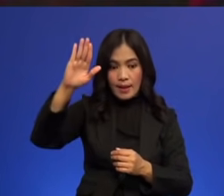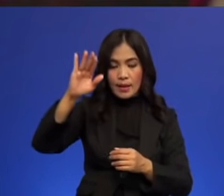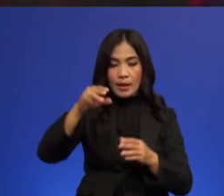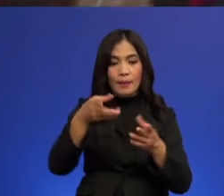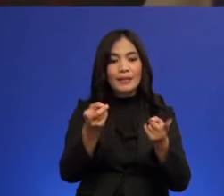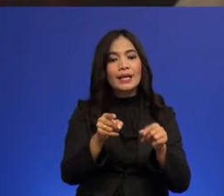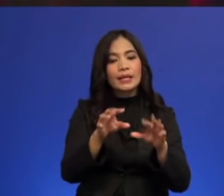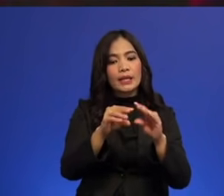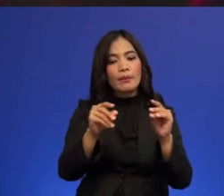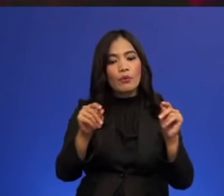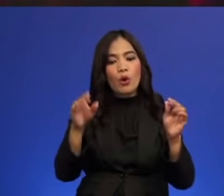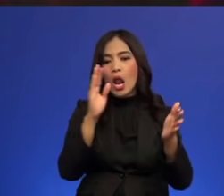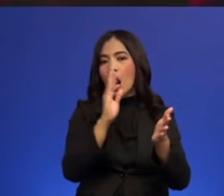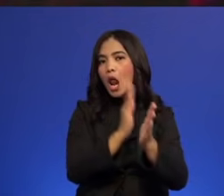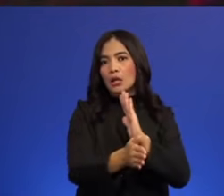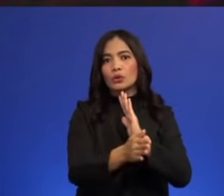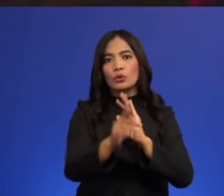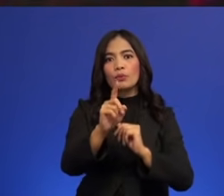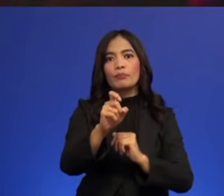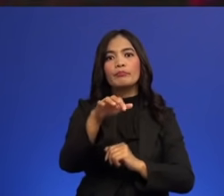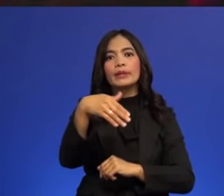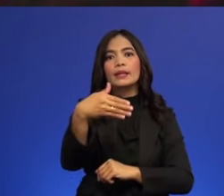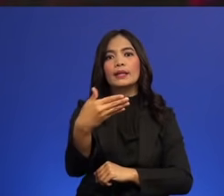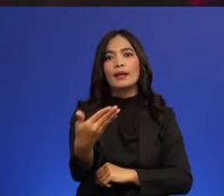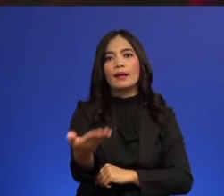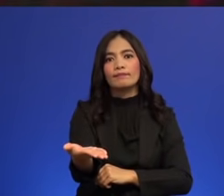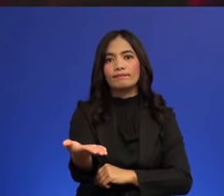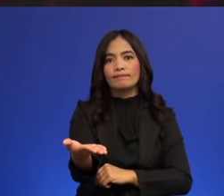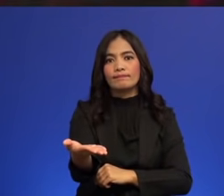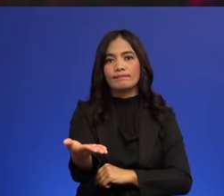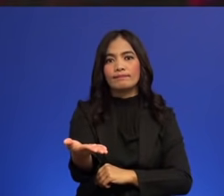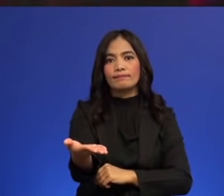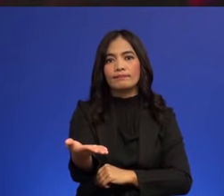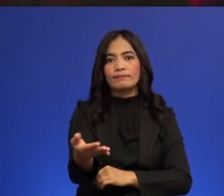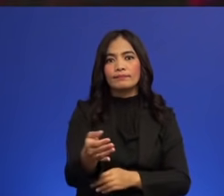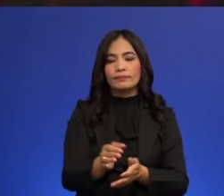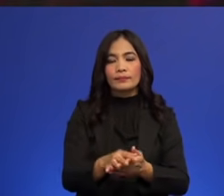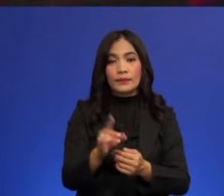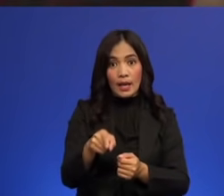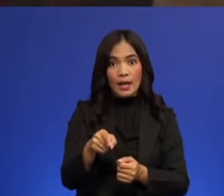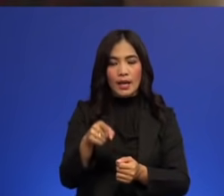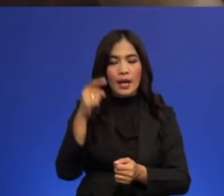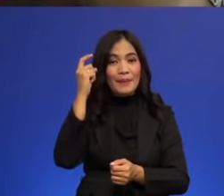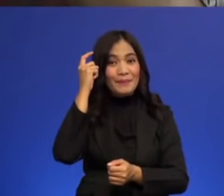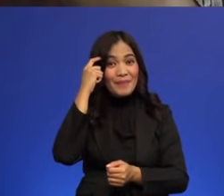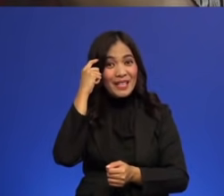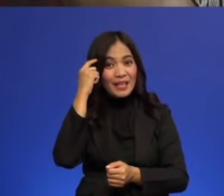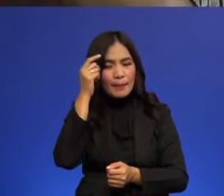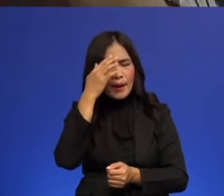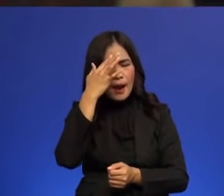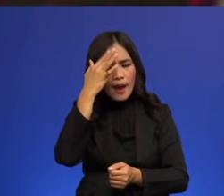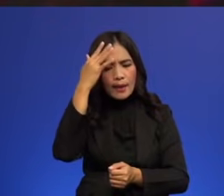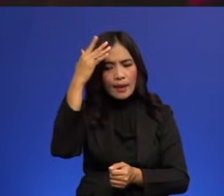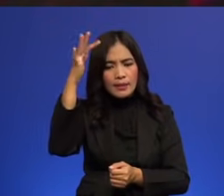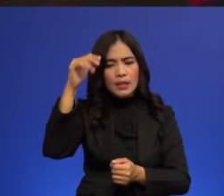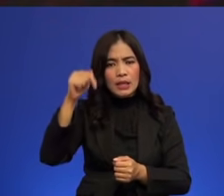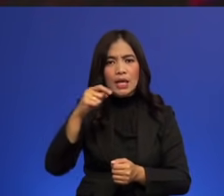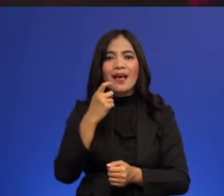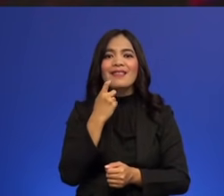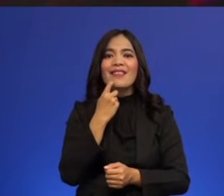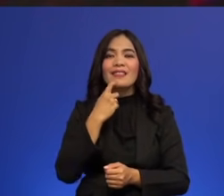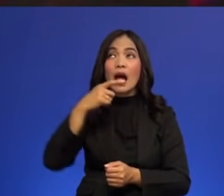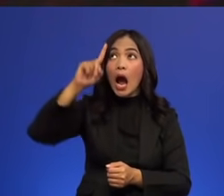debu seketika kita mati. Makanya dengan menghayati kekekalan Allah, kita